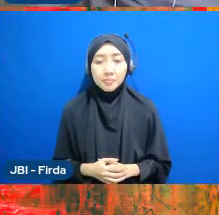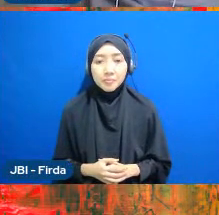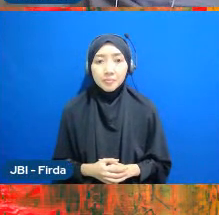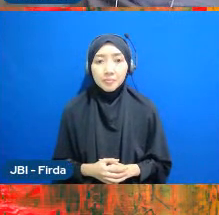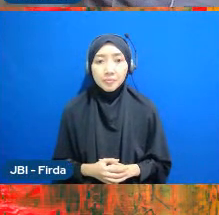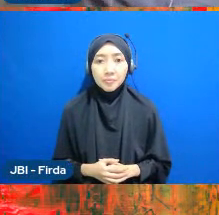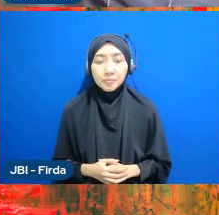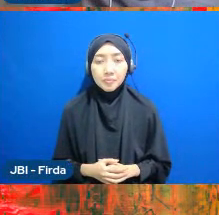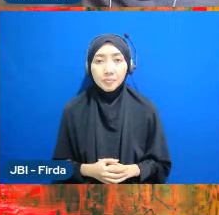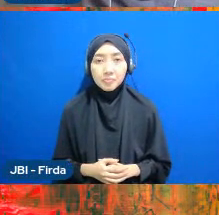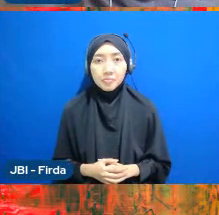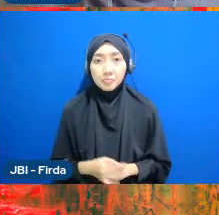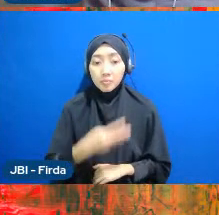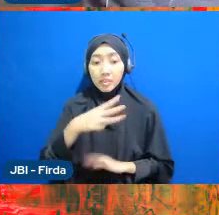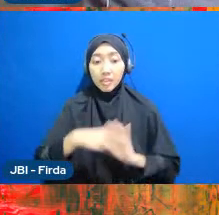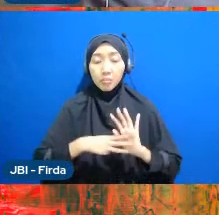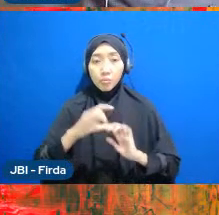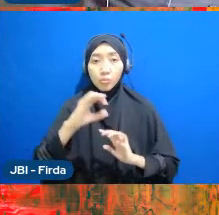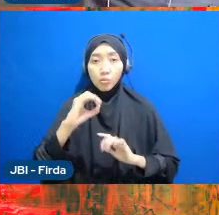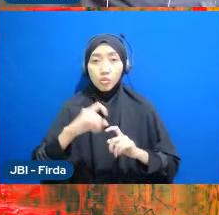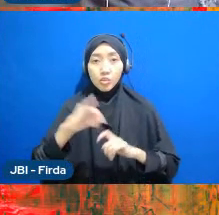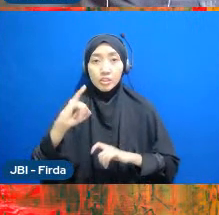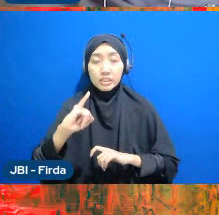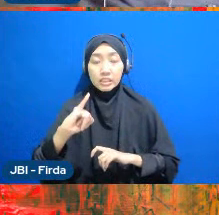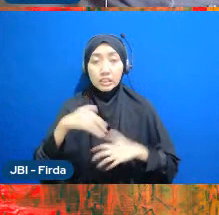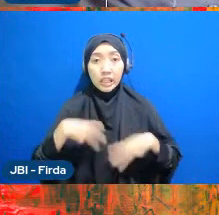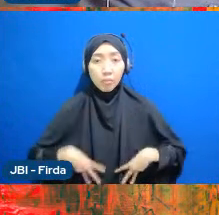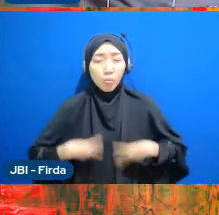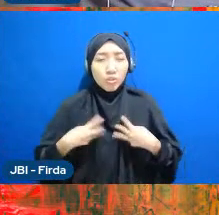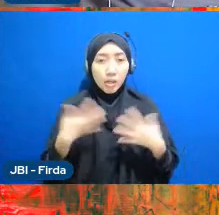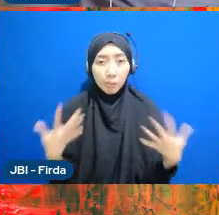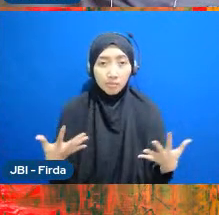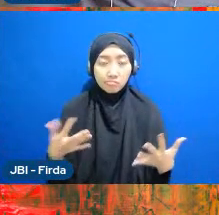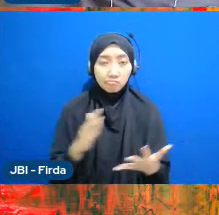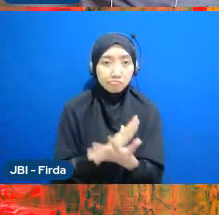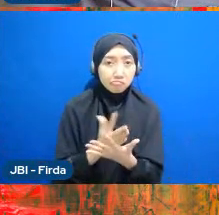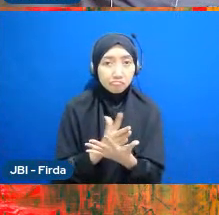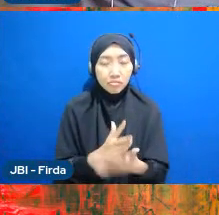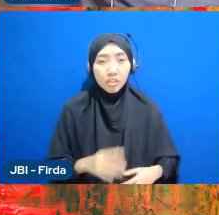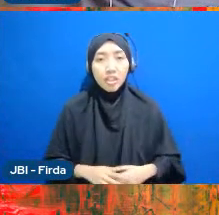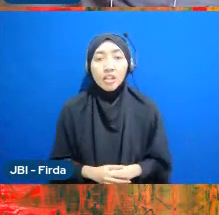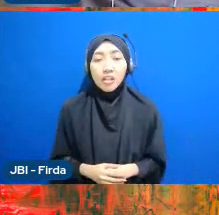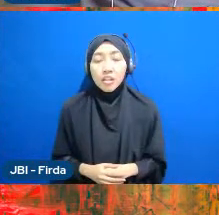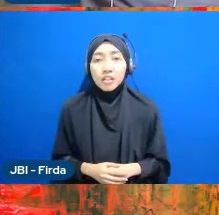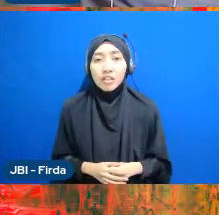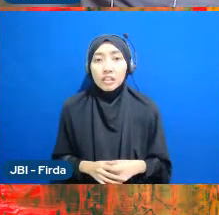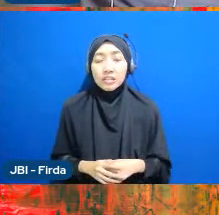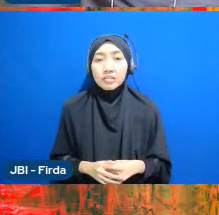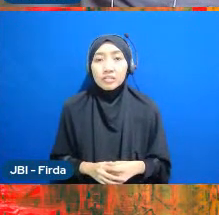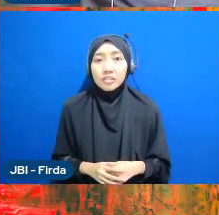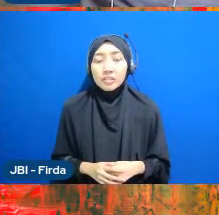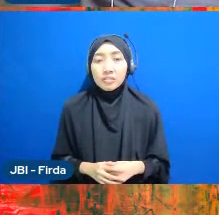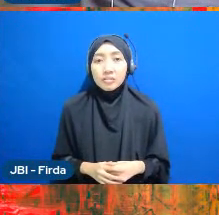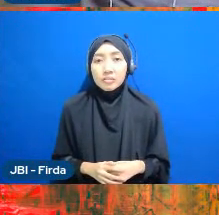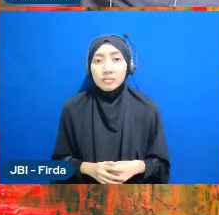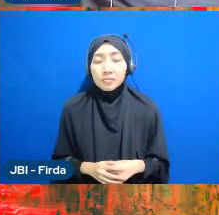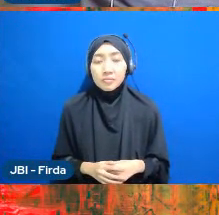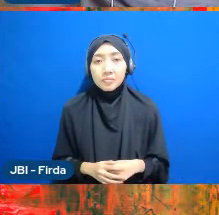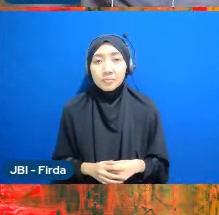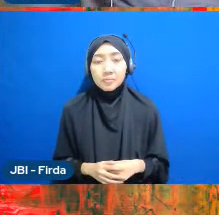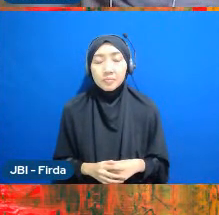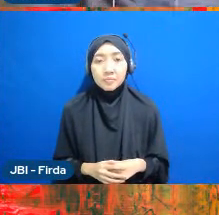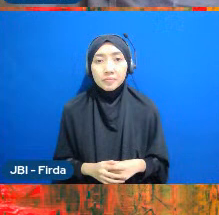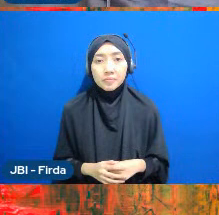Oke, sekarang apa itu emosi? Nah, sahabat-sahabat, setiap hari itu kita